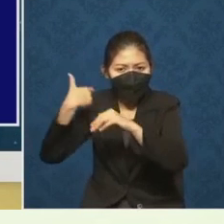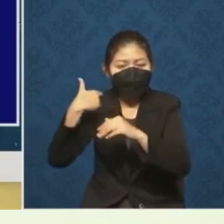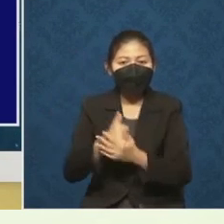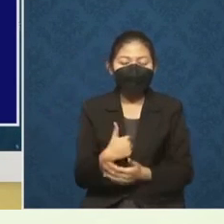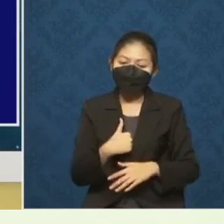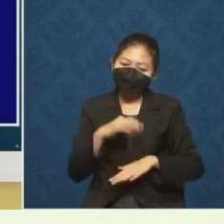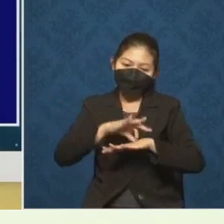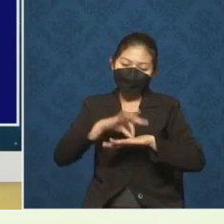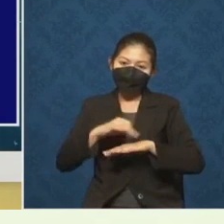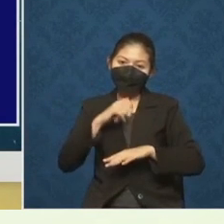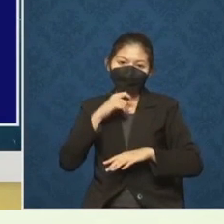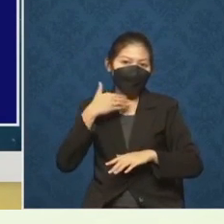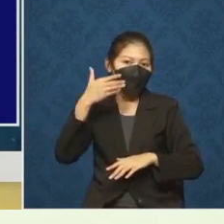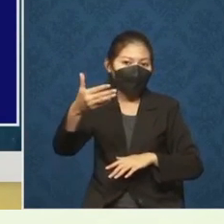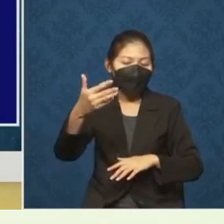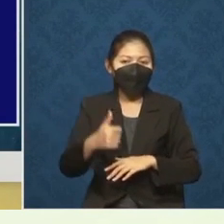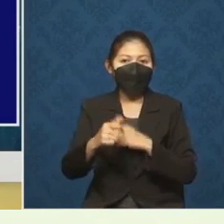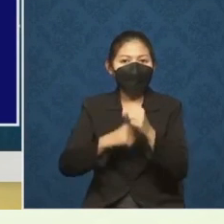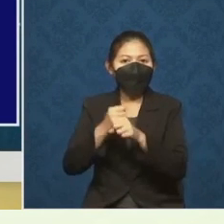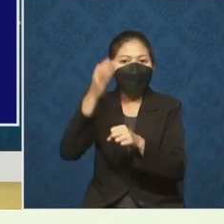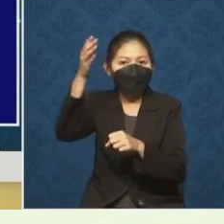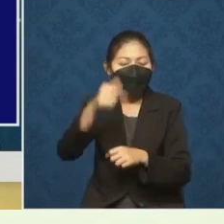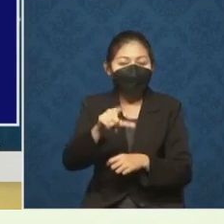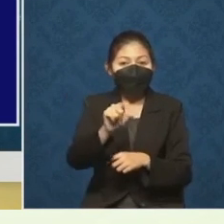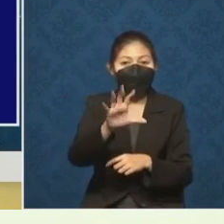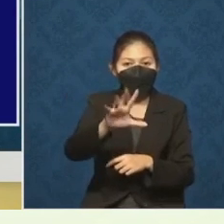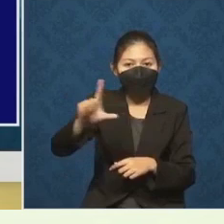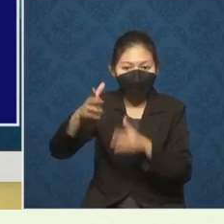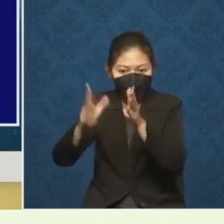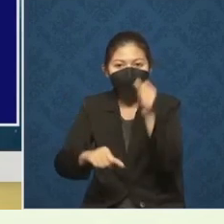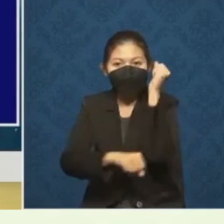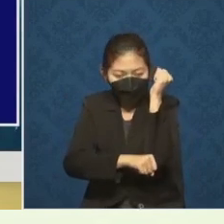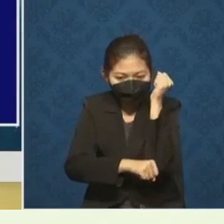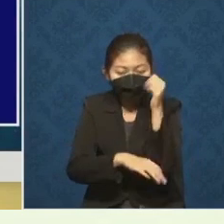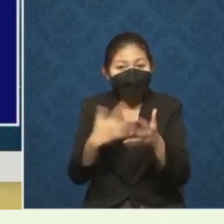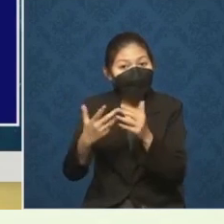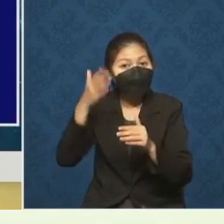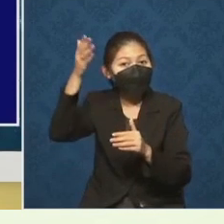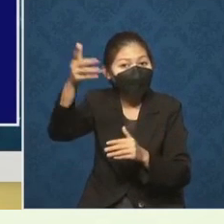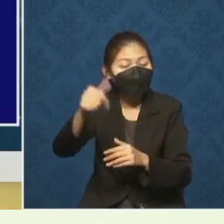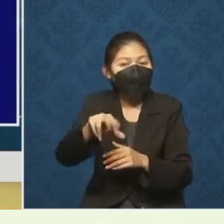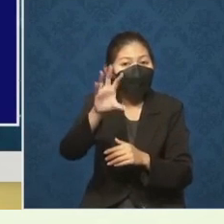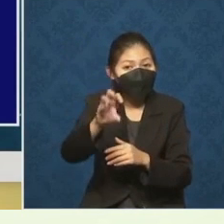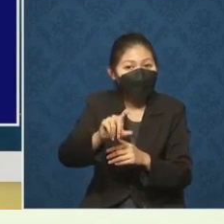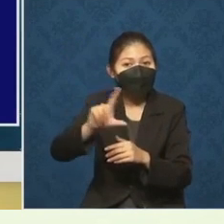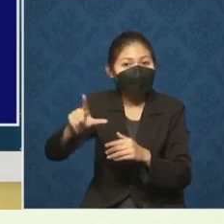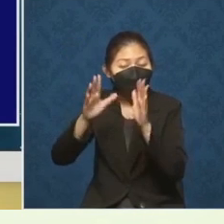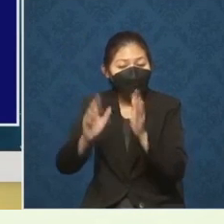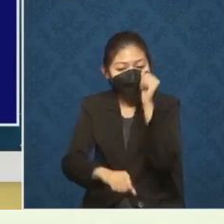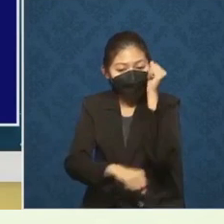ดว่าปีหน้านะนะเป็น25ล้านนะครับหรือต่อไปอาจจะเป็น15ล้านก็ได้คนจนน